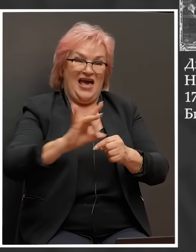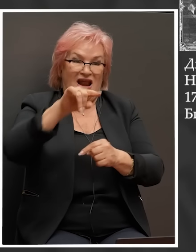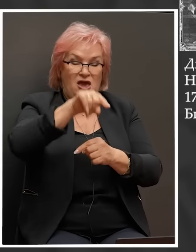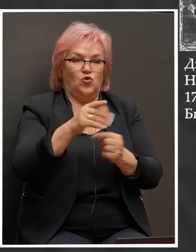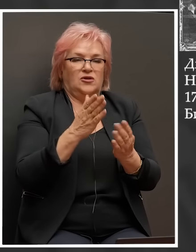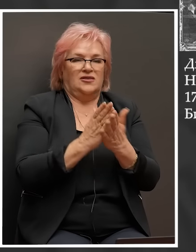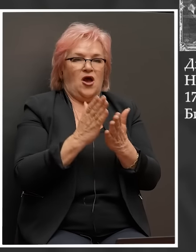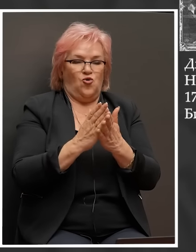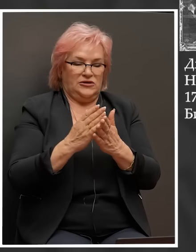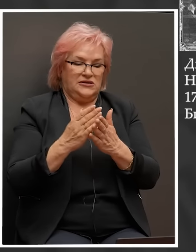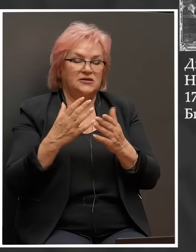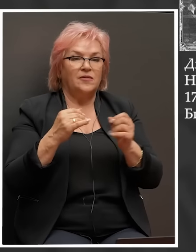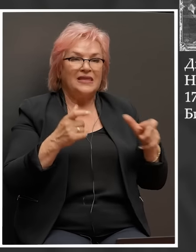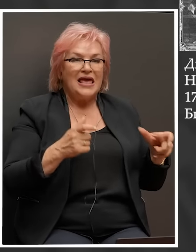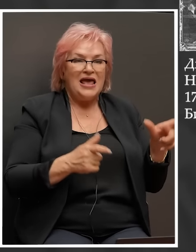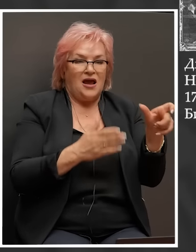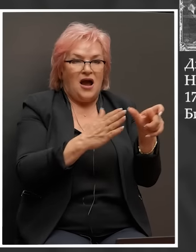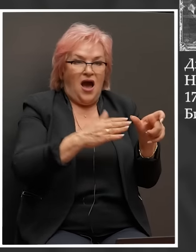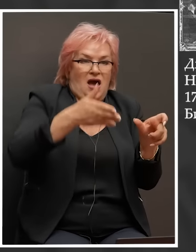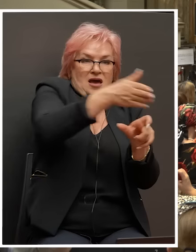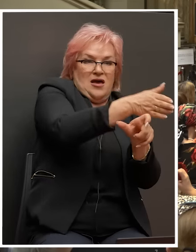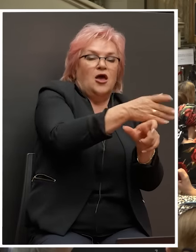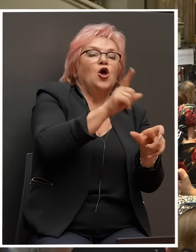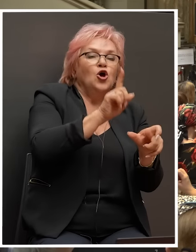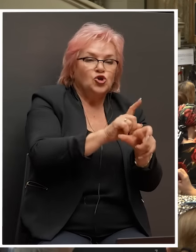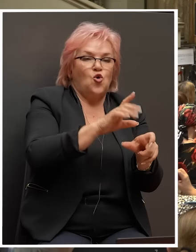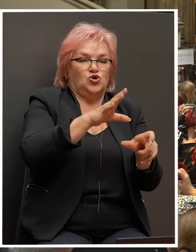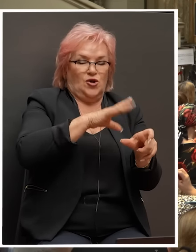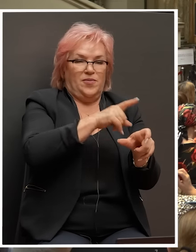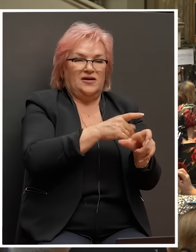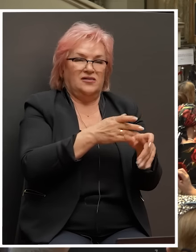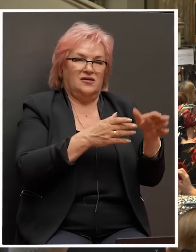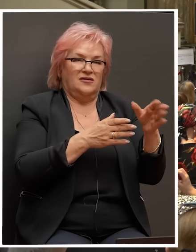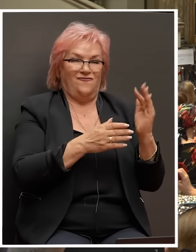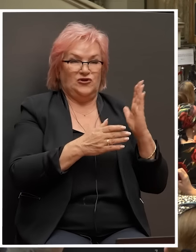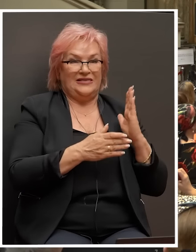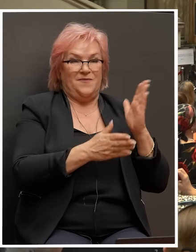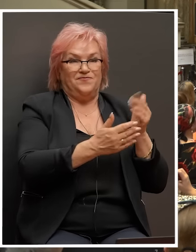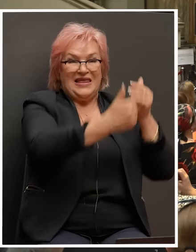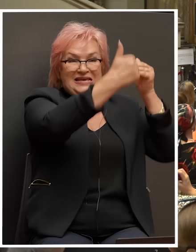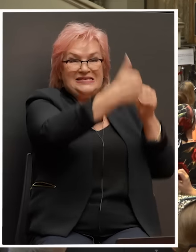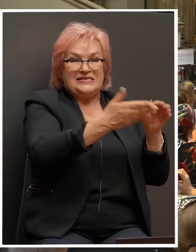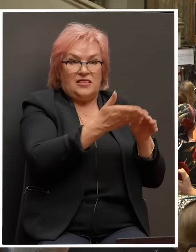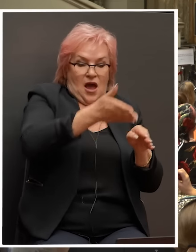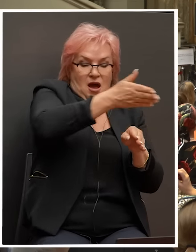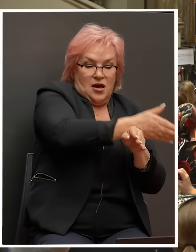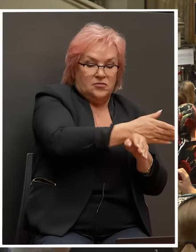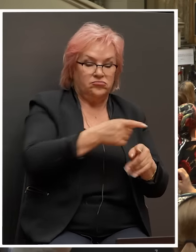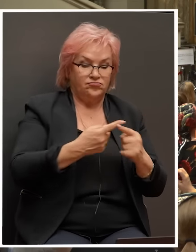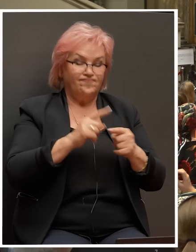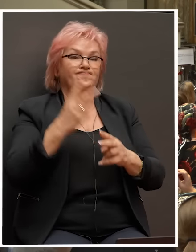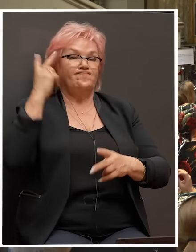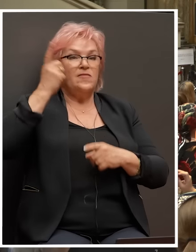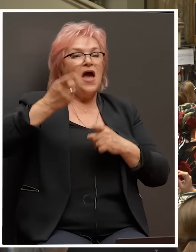который находится с другой стороны от реки и тоже когда-то был за Аврелиановой стеной. Собственно, античный